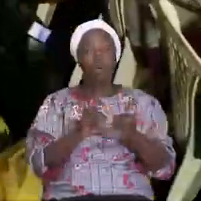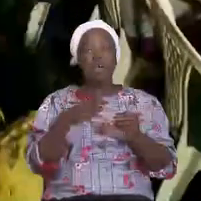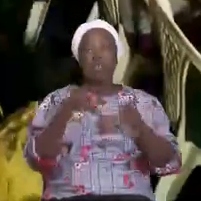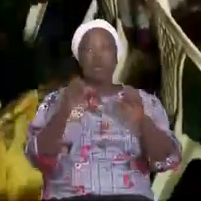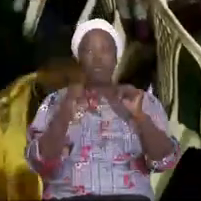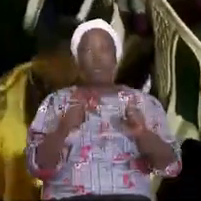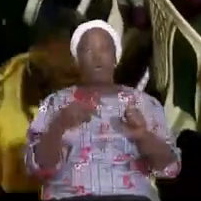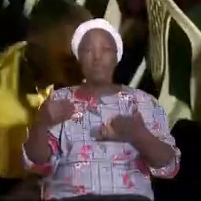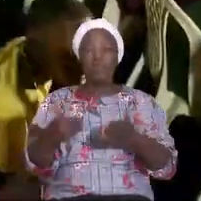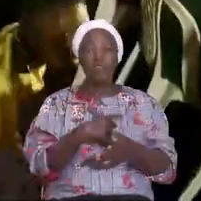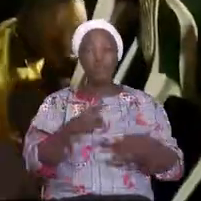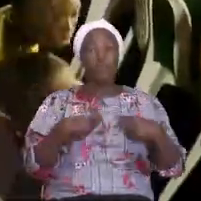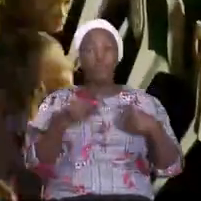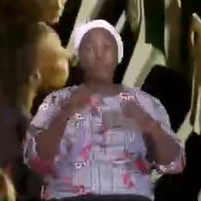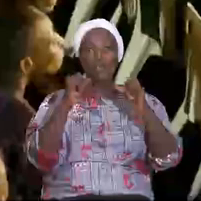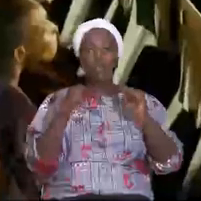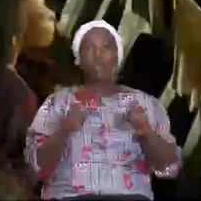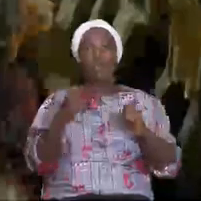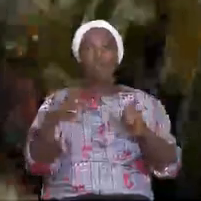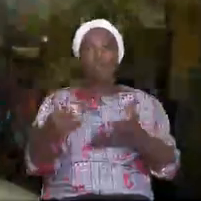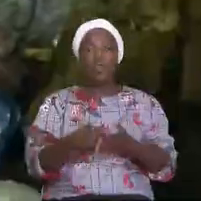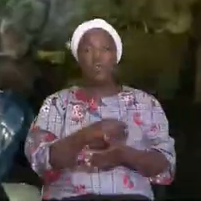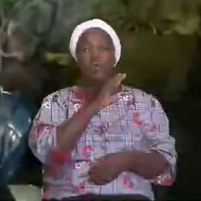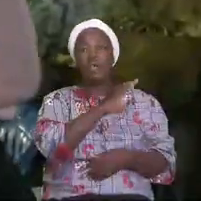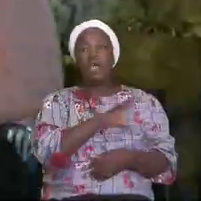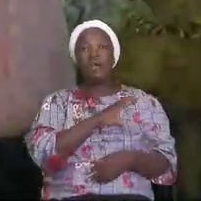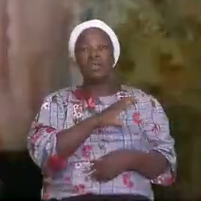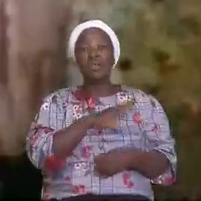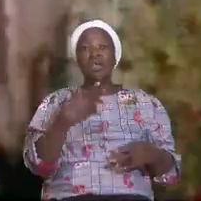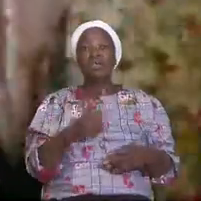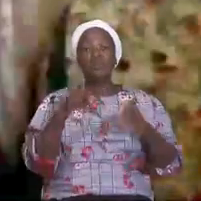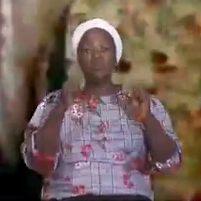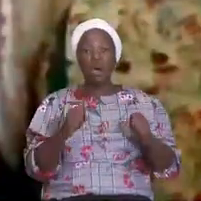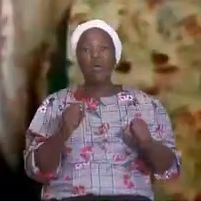puissance d'aller et de ne plus pécher, la puissance d'une